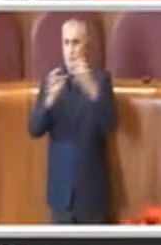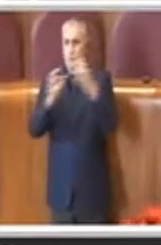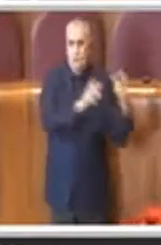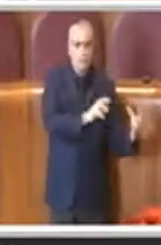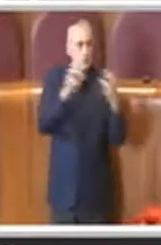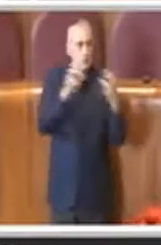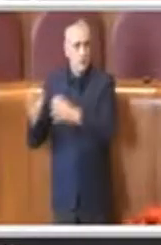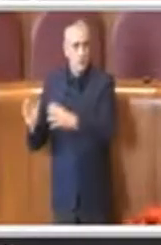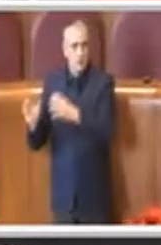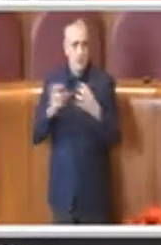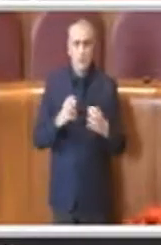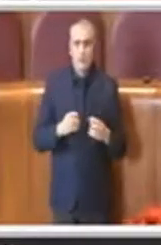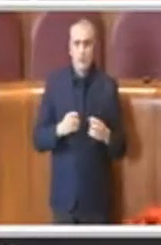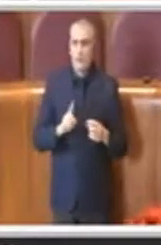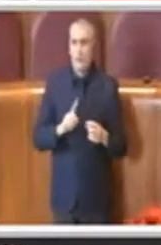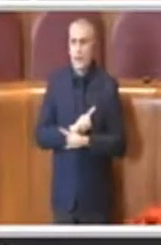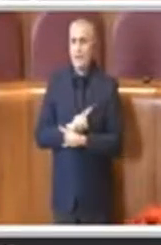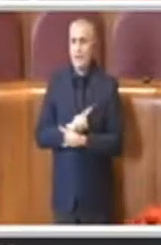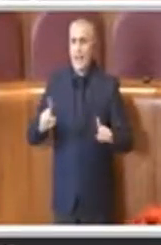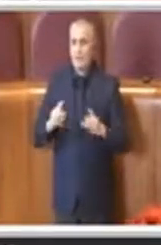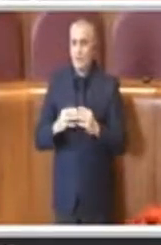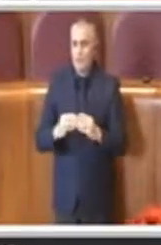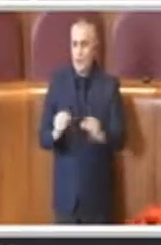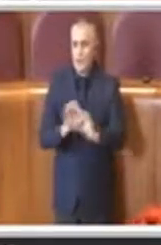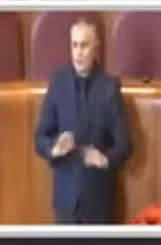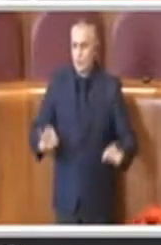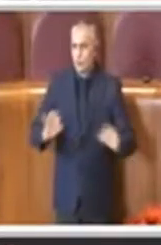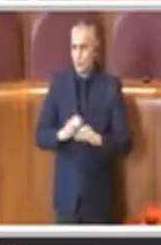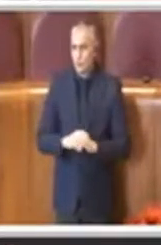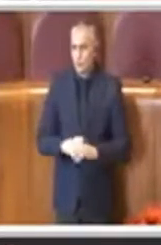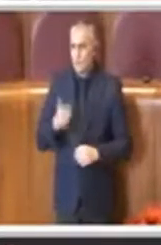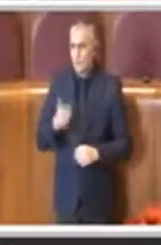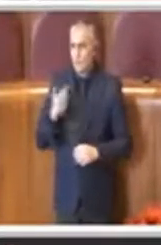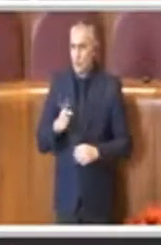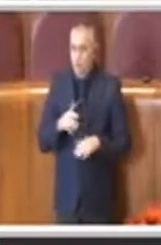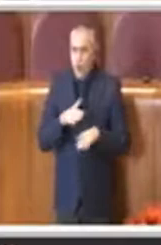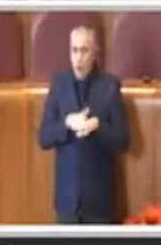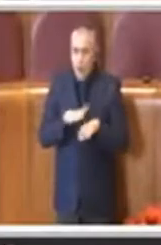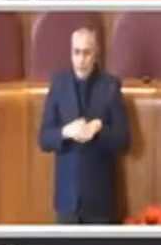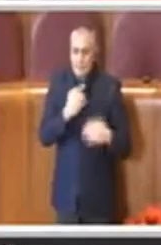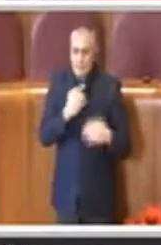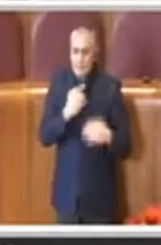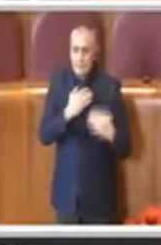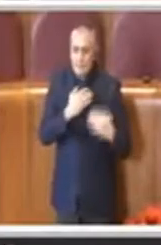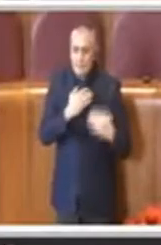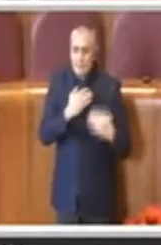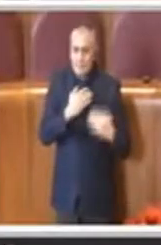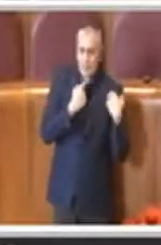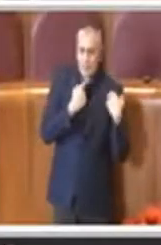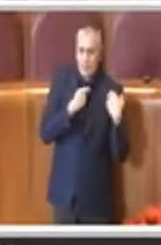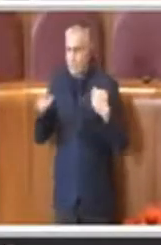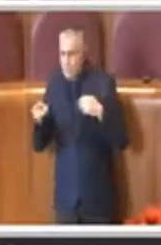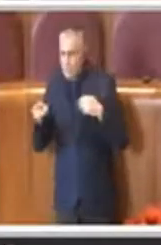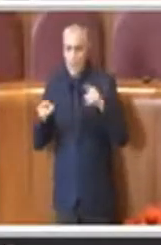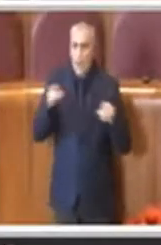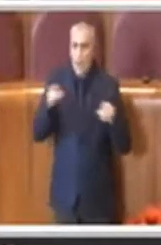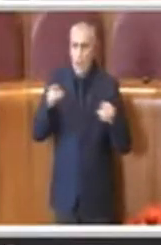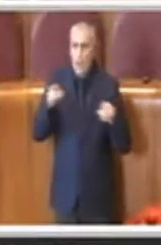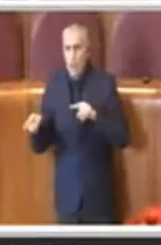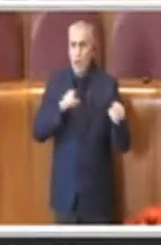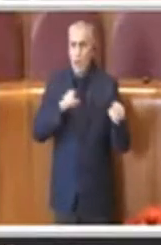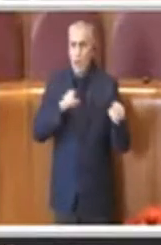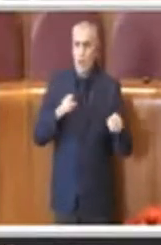quando il perimetro delle competenze non sono ben chiare e ben definite. Siccome, come abbiamo